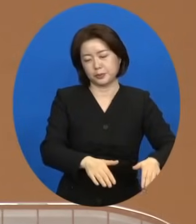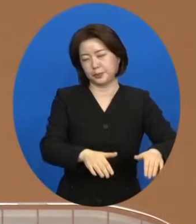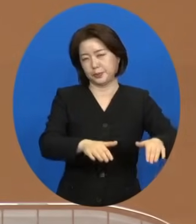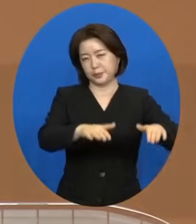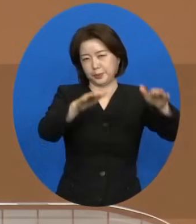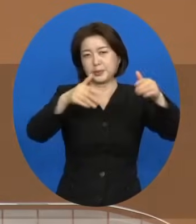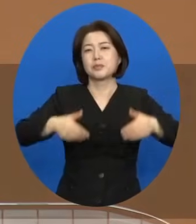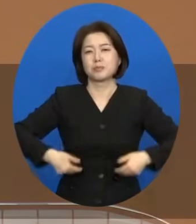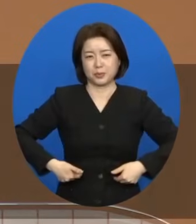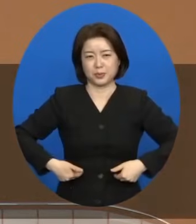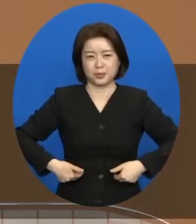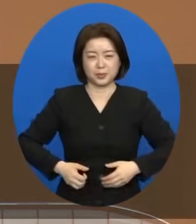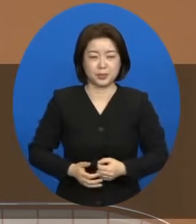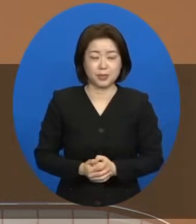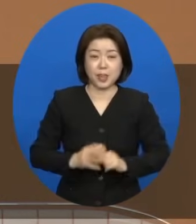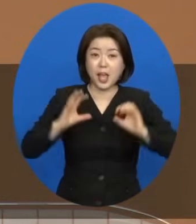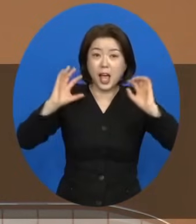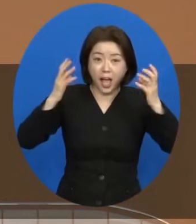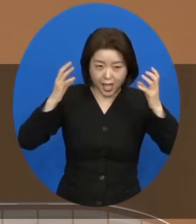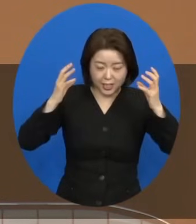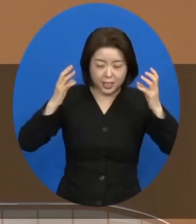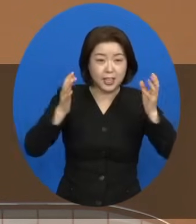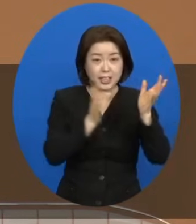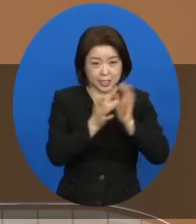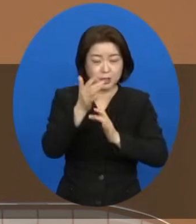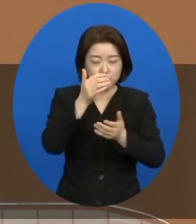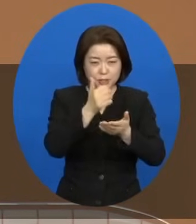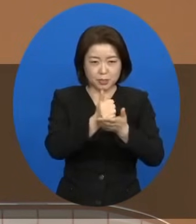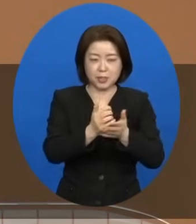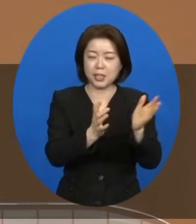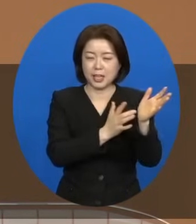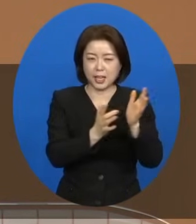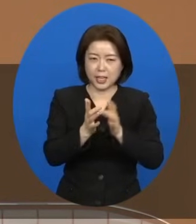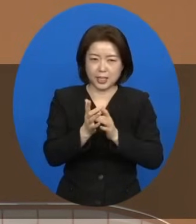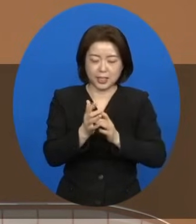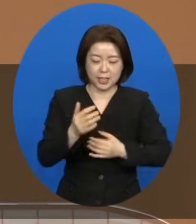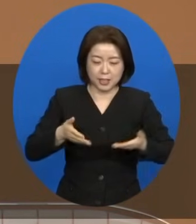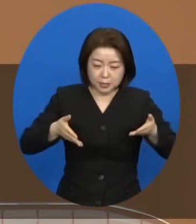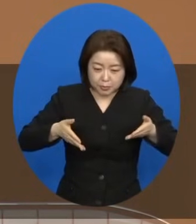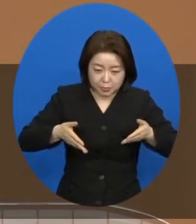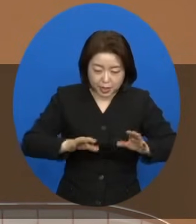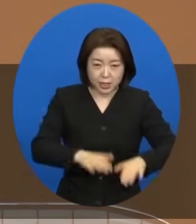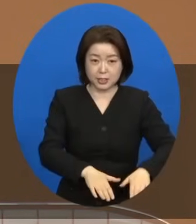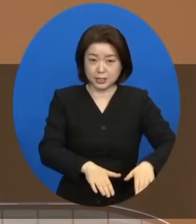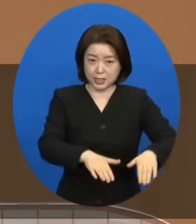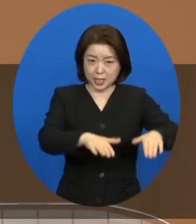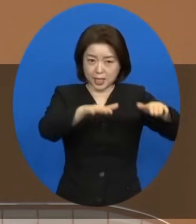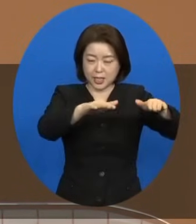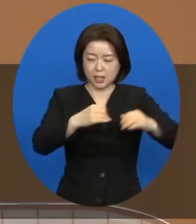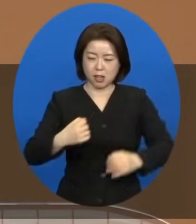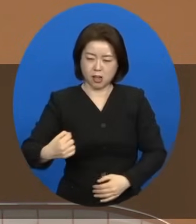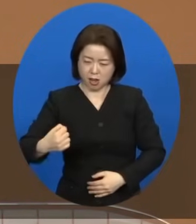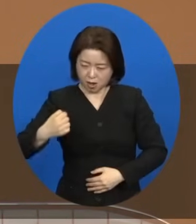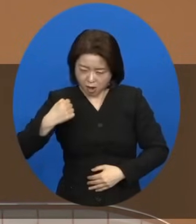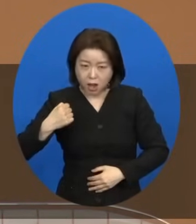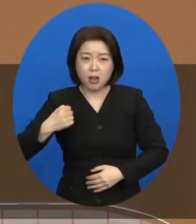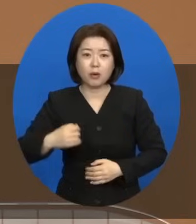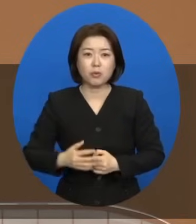2장 40절에 아기가 예수님입니다 아기가 잘하며 강하여지고